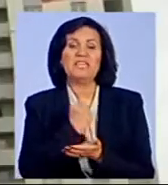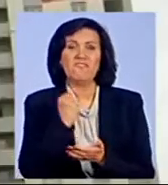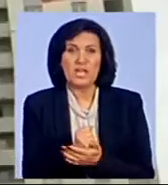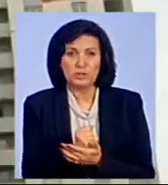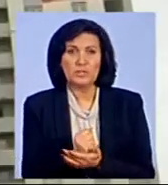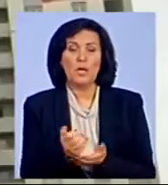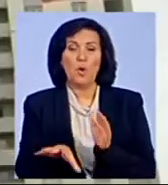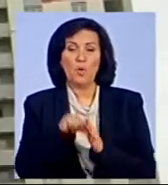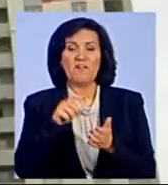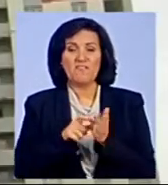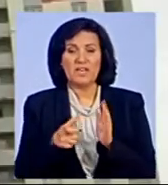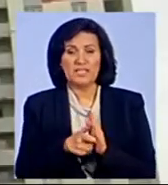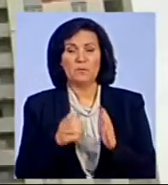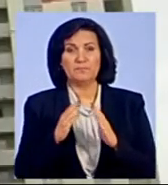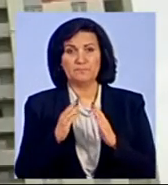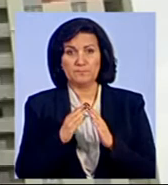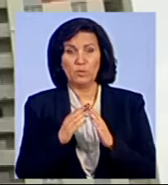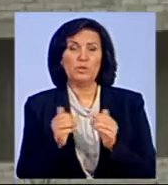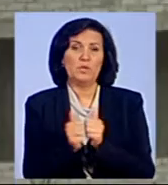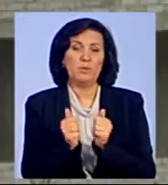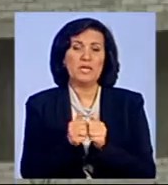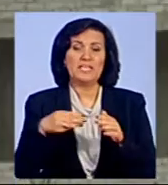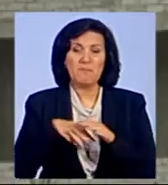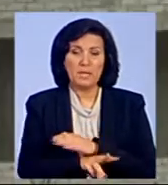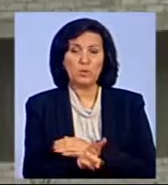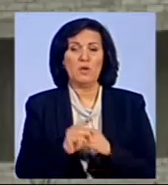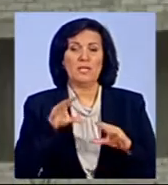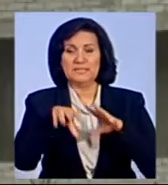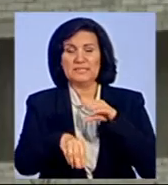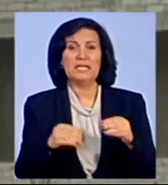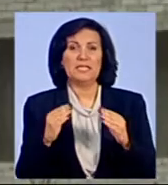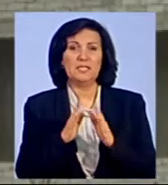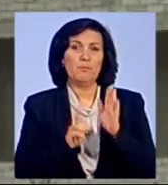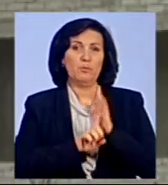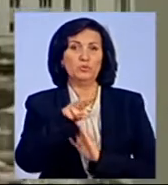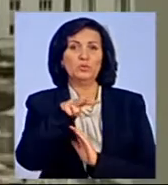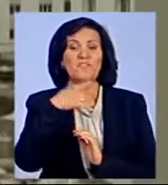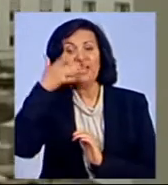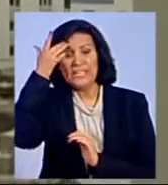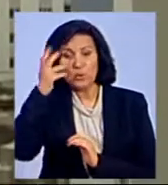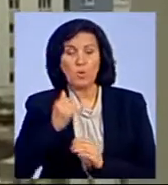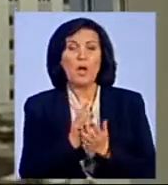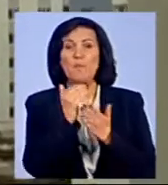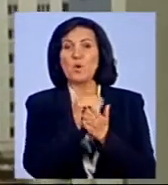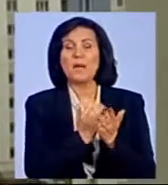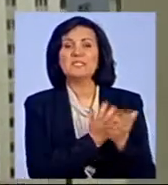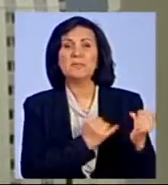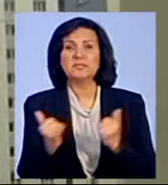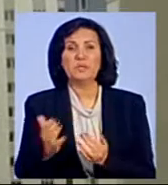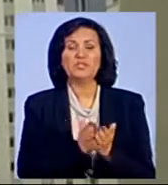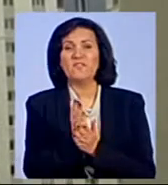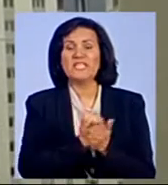підтвердження. Обрав квартиру в будинку неподалік метро, заселяти дім почнуть влітку. Програма забезпечення ветеранів АТО житлом з'явилася в